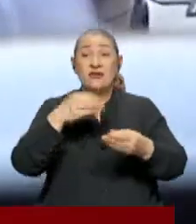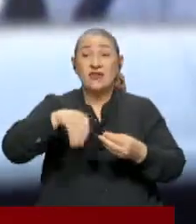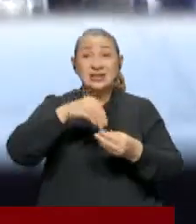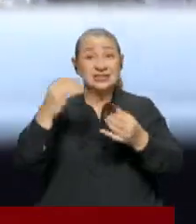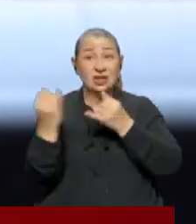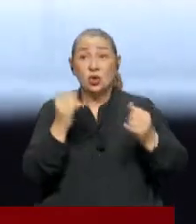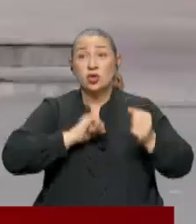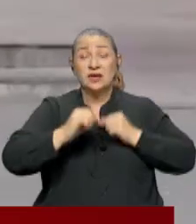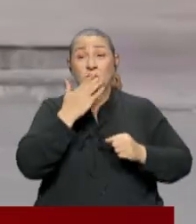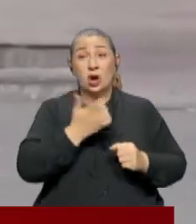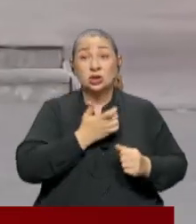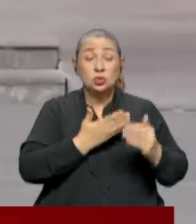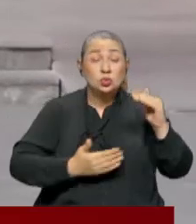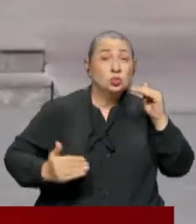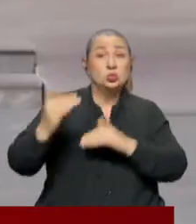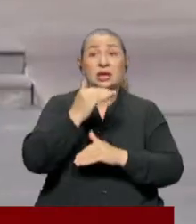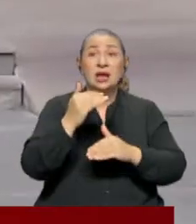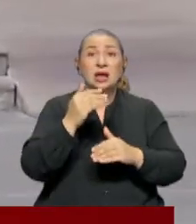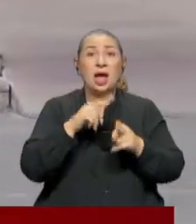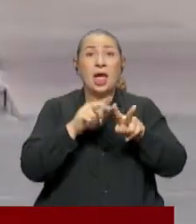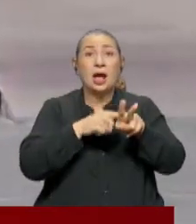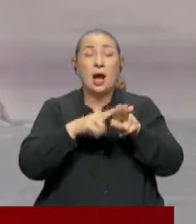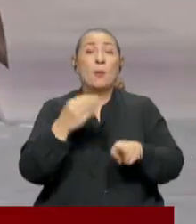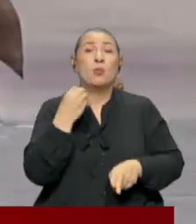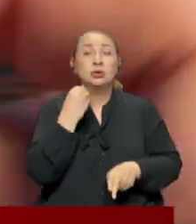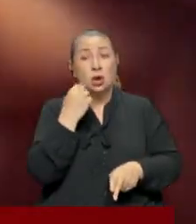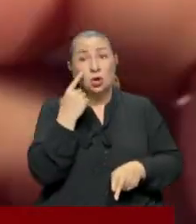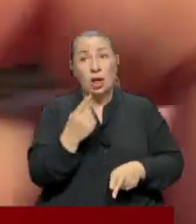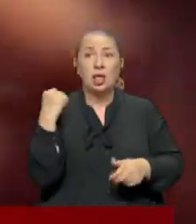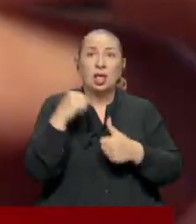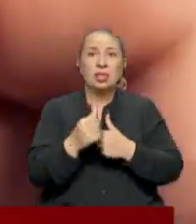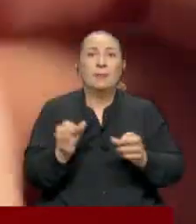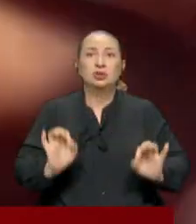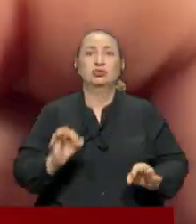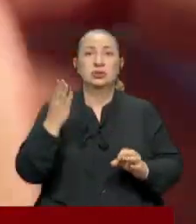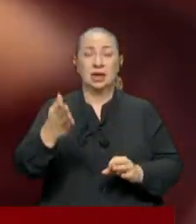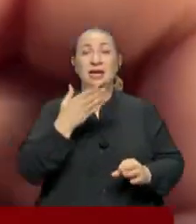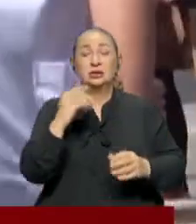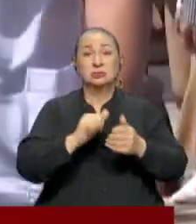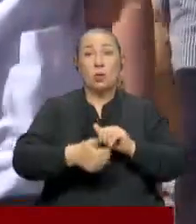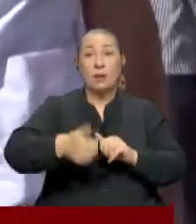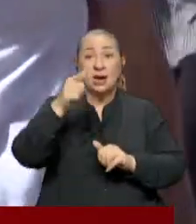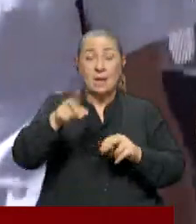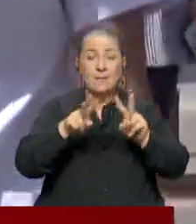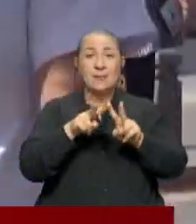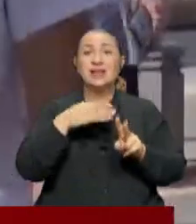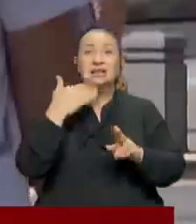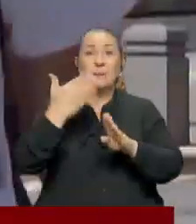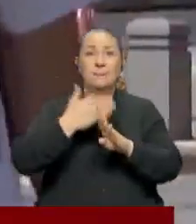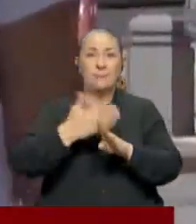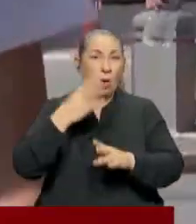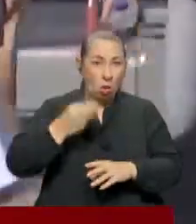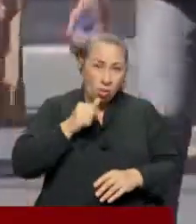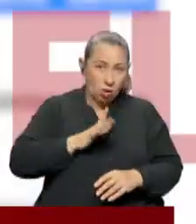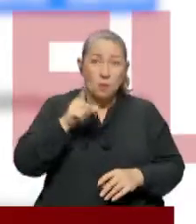tartışması üniversite öğrencilerinin yüksek rakamlara ulaşan KYK borçları üzerinden yeniden alevlendi Gençlik ve Spor Bakanı Mehmet Kasapoğlu